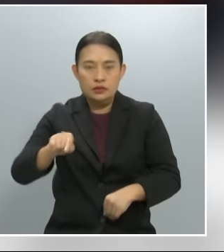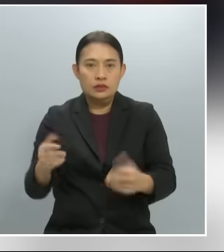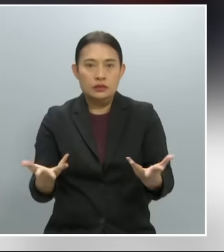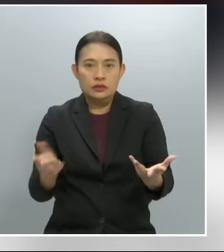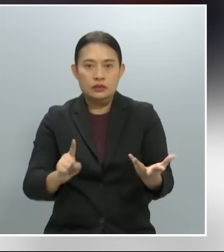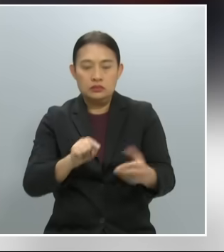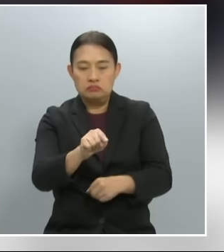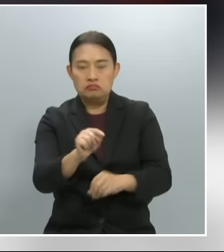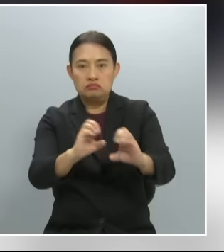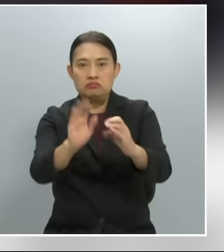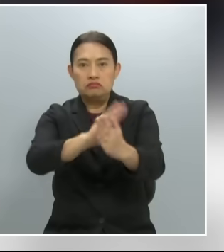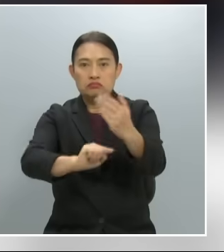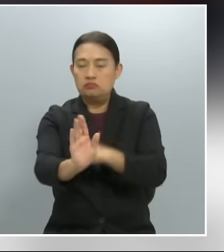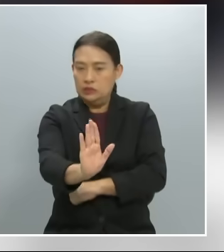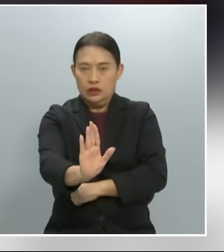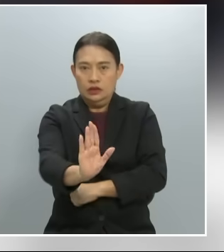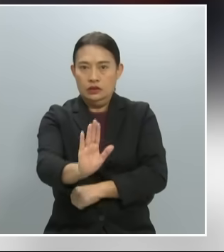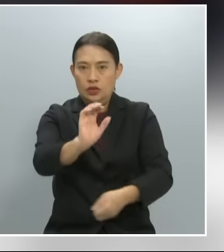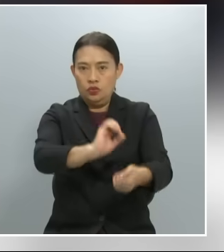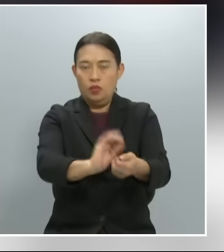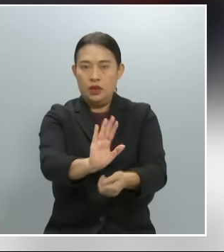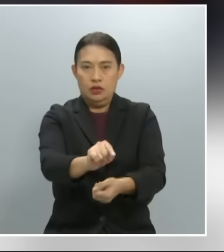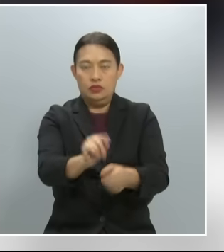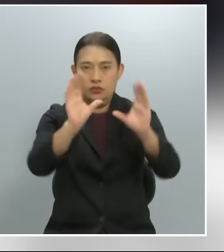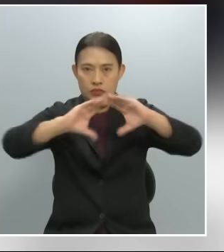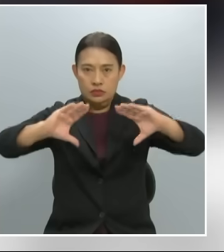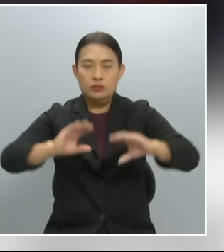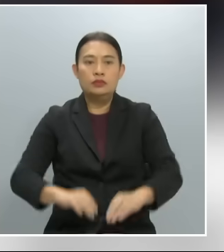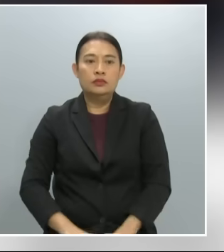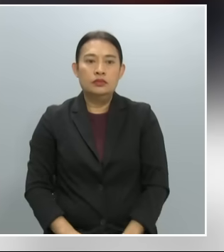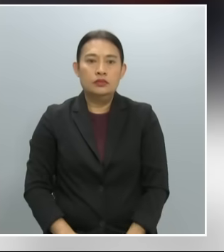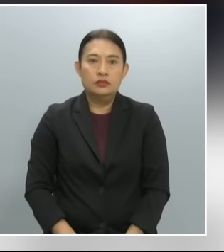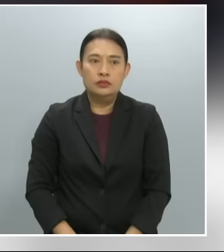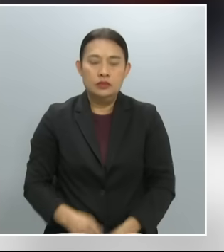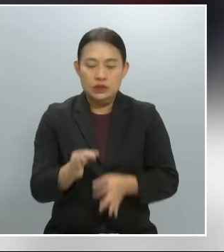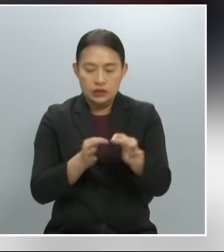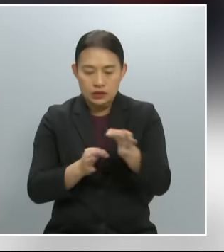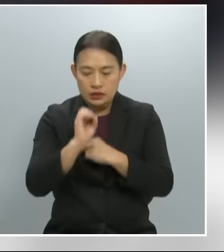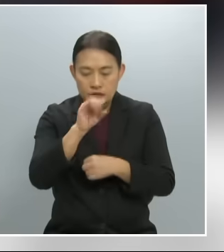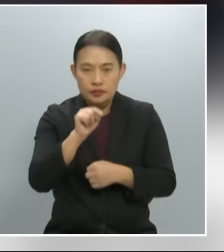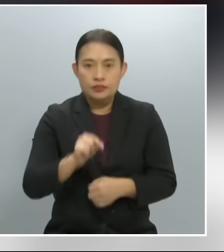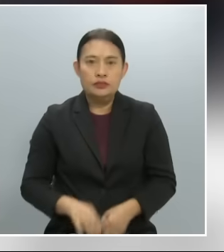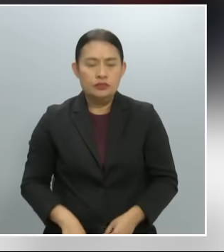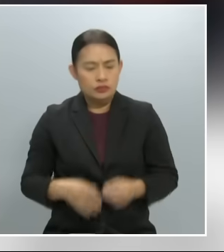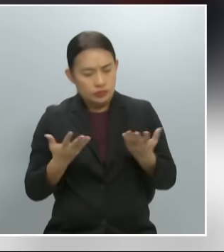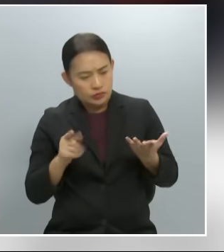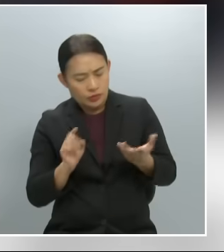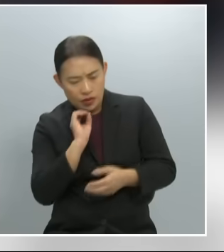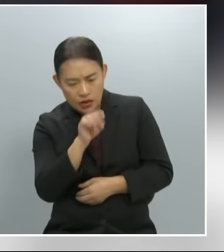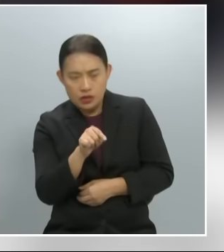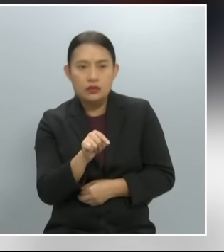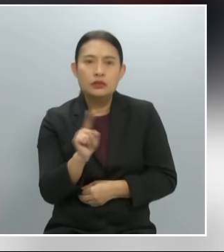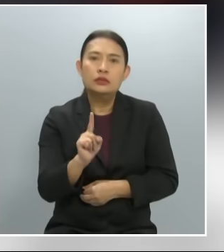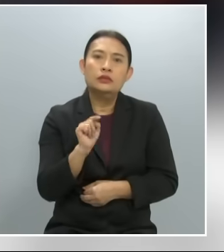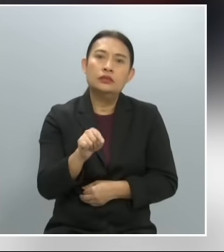ไม่เอาภูมิใจไทยเข้าร่วมรัฐบาลเด็ดขาด คุณชอบว่าอย่างนี้ ใช่ค่ะ ก็ขนาดภาคภูมิยังแย้งเลยนะ ค่ะบอกว่า